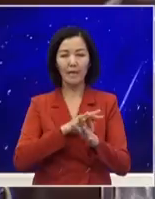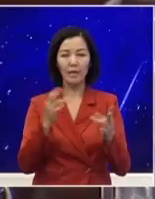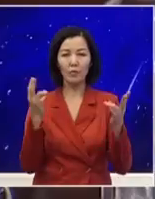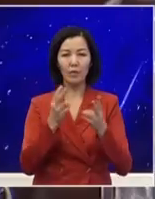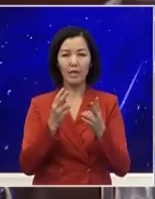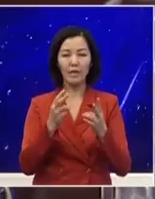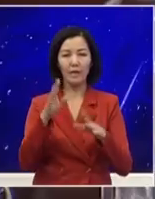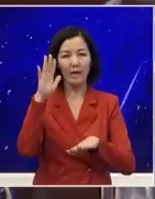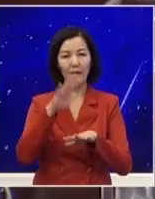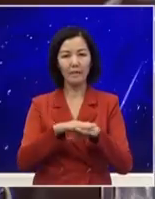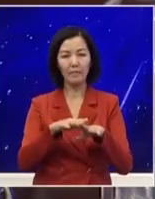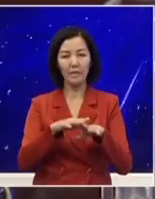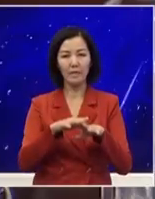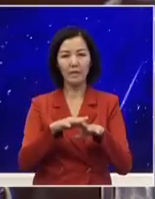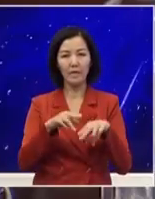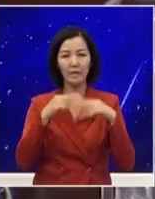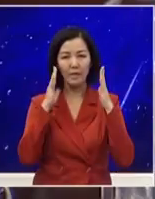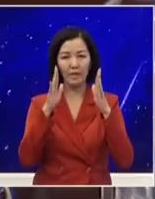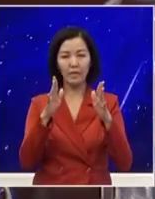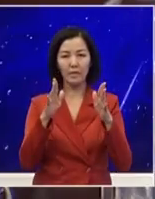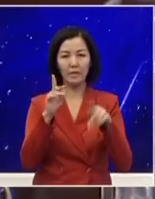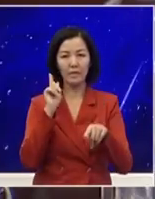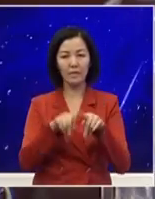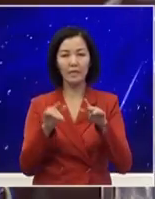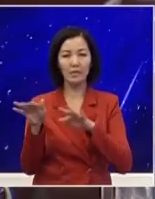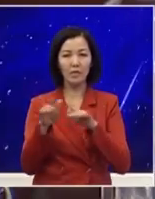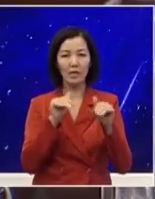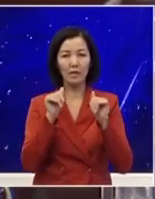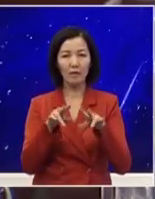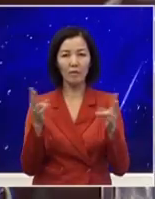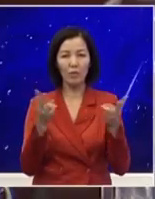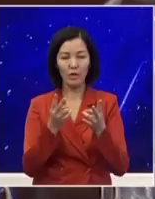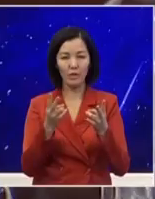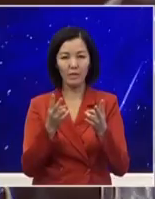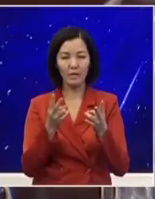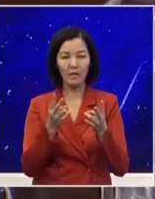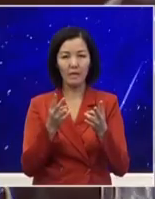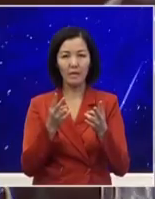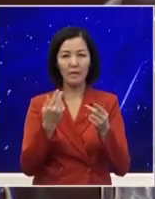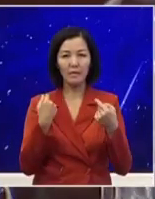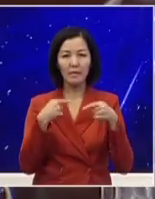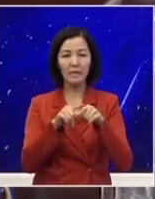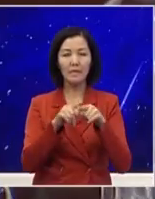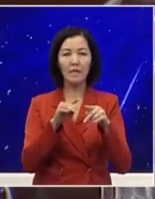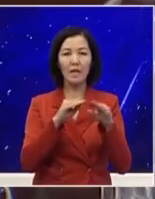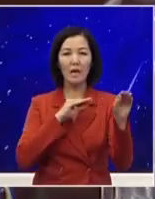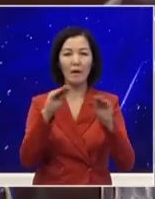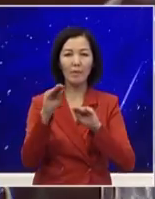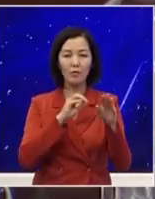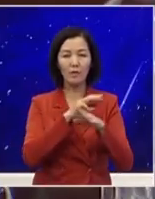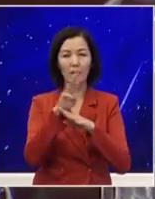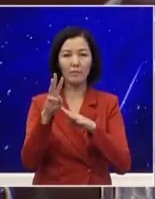осы мәселені ерекше бақылауға алып, тез шаралар қабылдасын. Материалдық техникалық жарақтандыру